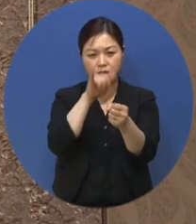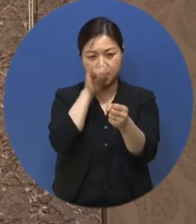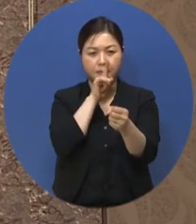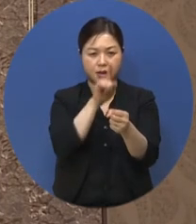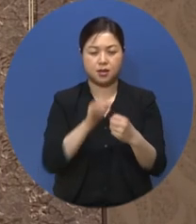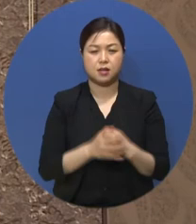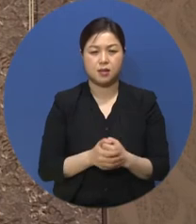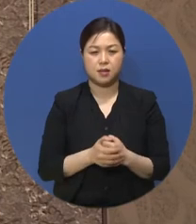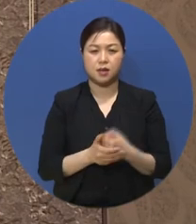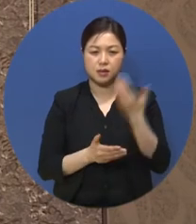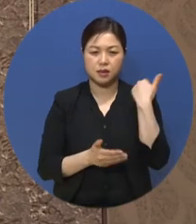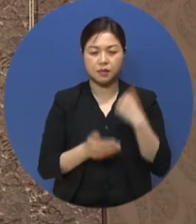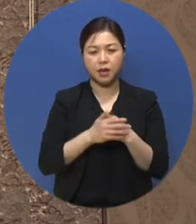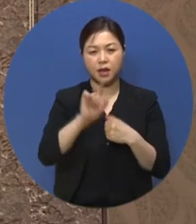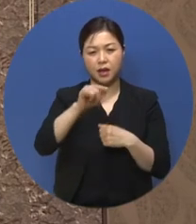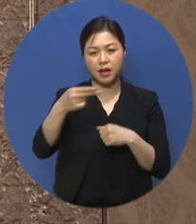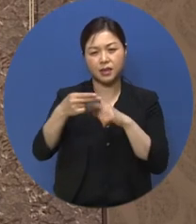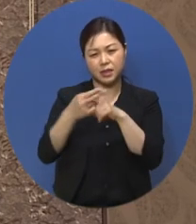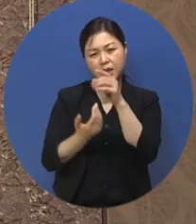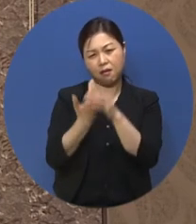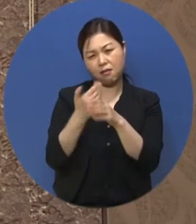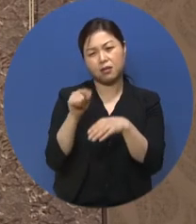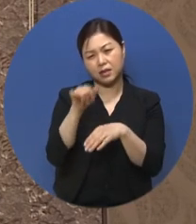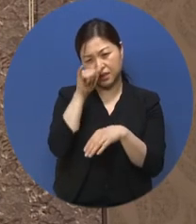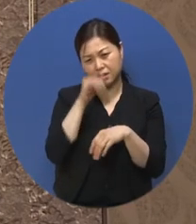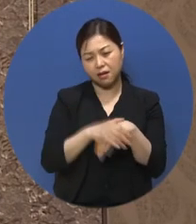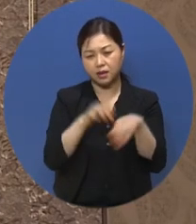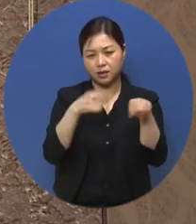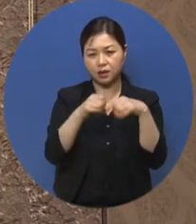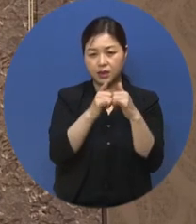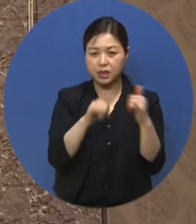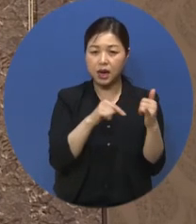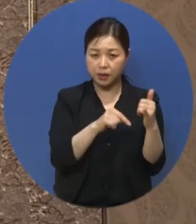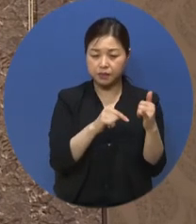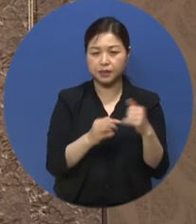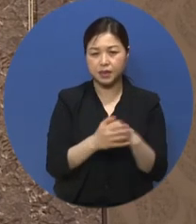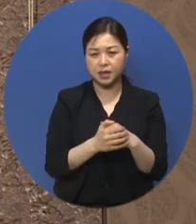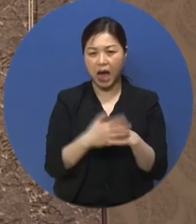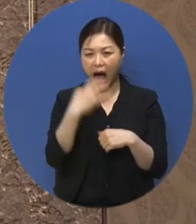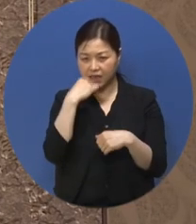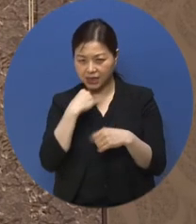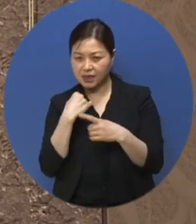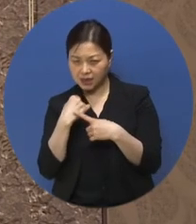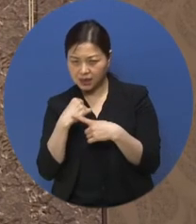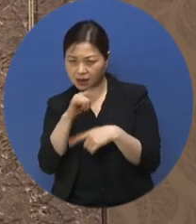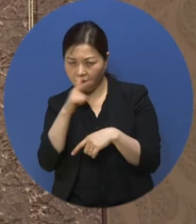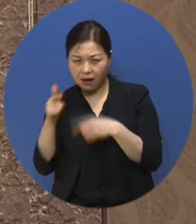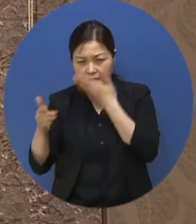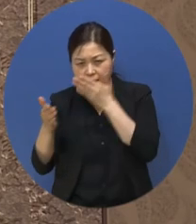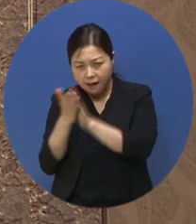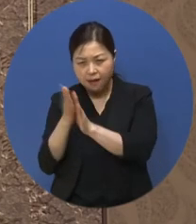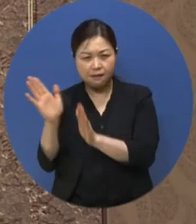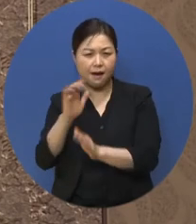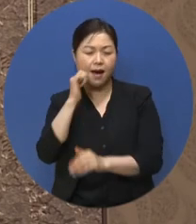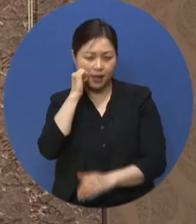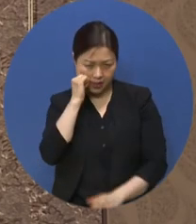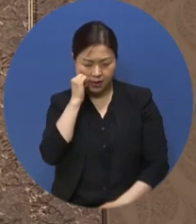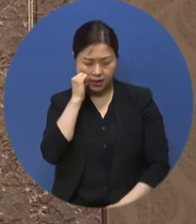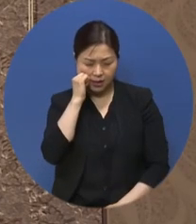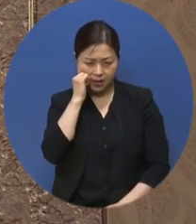요새 뭐 LH 글건도 있지만 정치인은 이권이나 그런 데 개입하면 절대 안 된다는 게